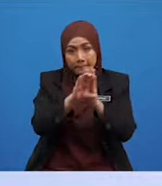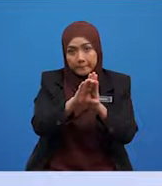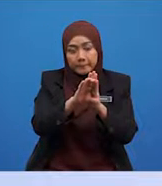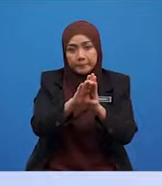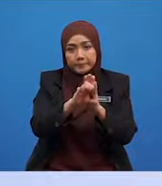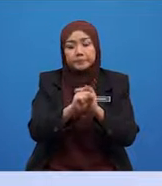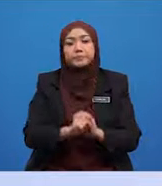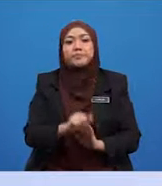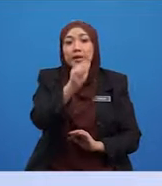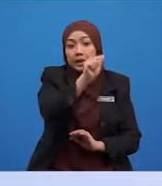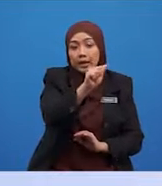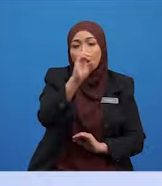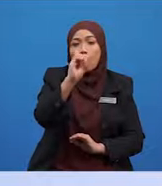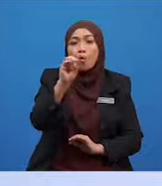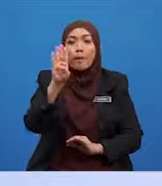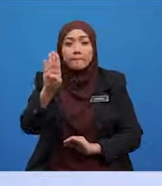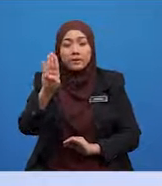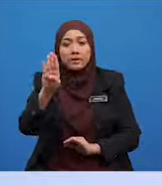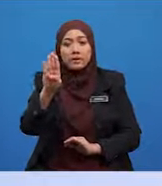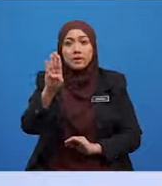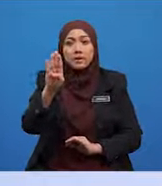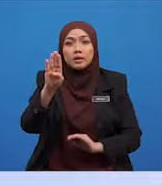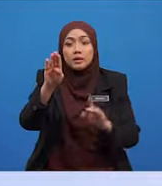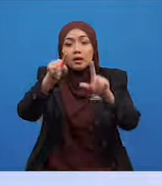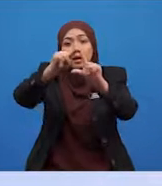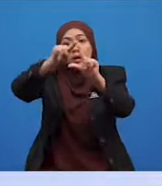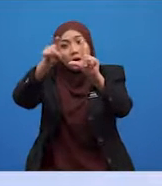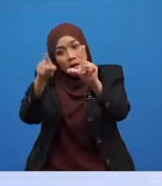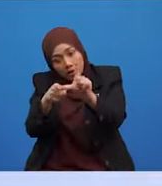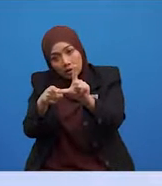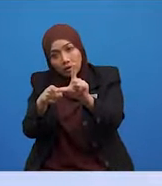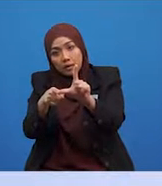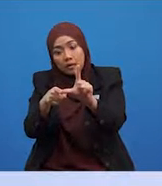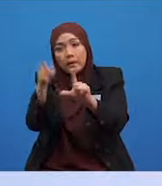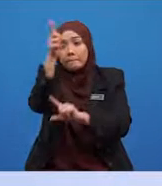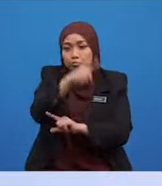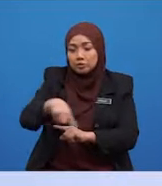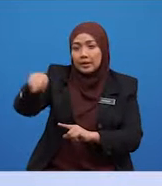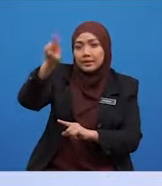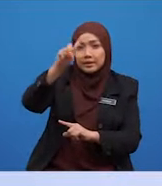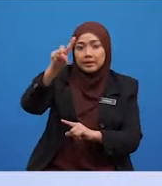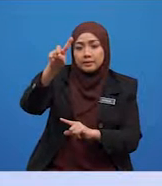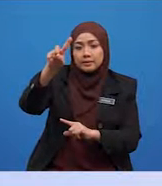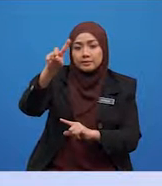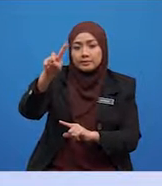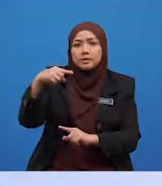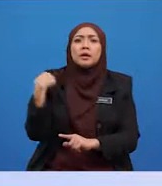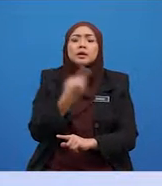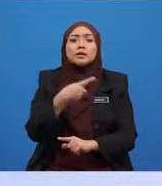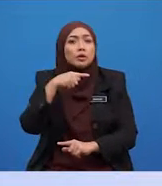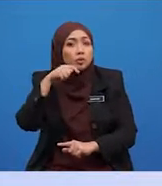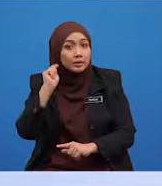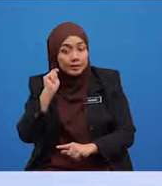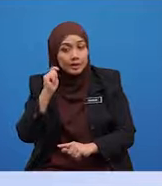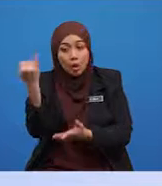AOB ialah sektor bulatan. Sektor AOB yang kita lukis sebentar